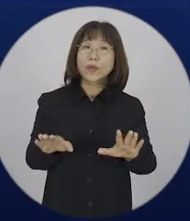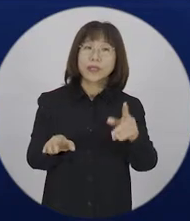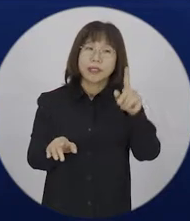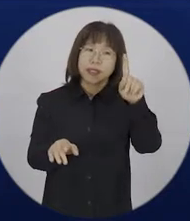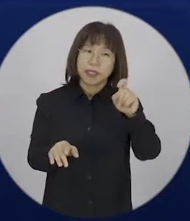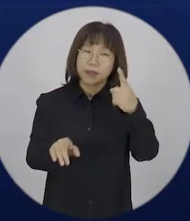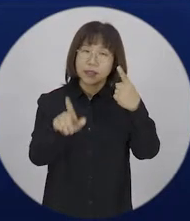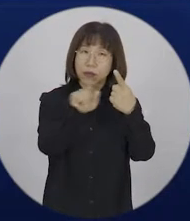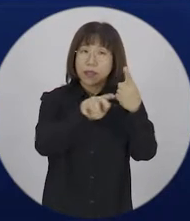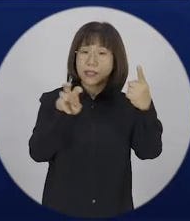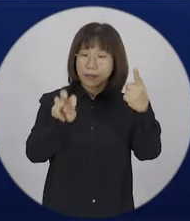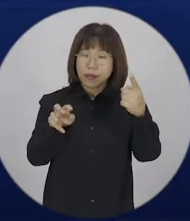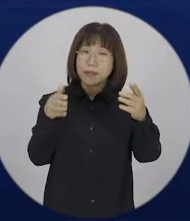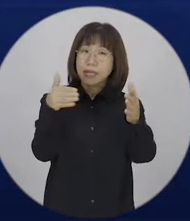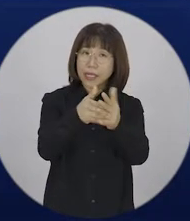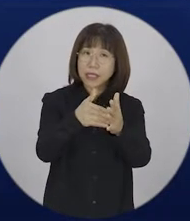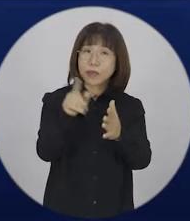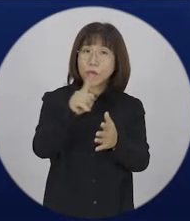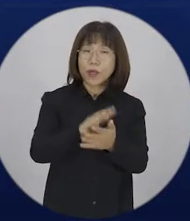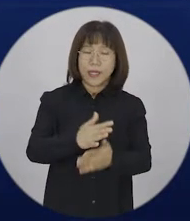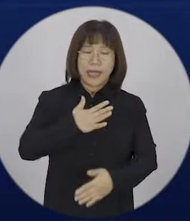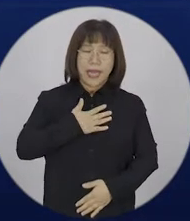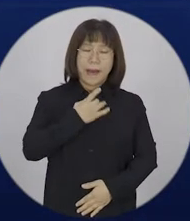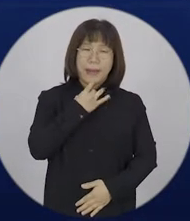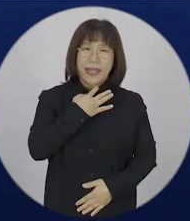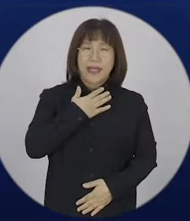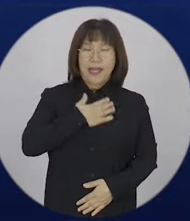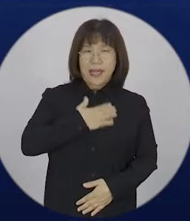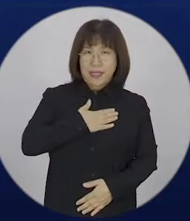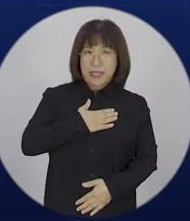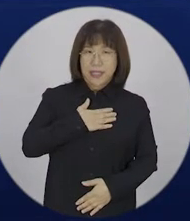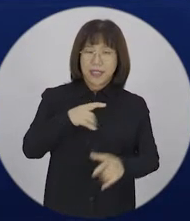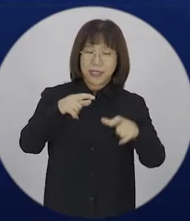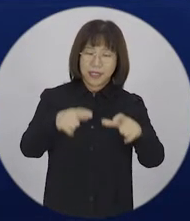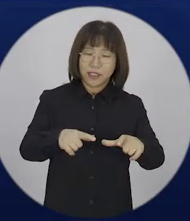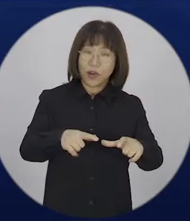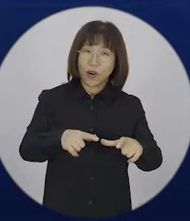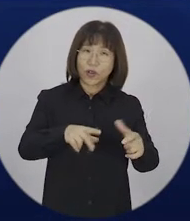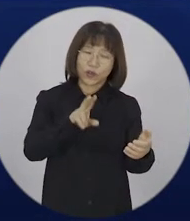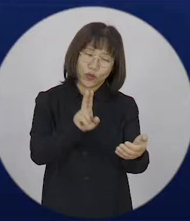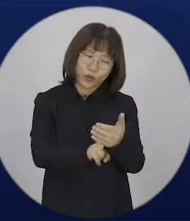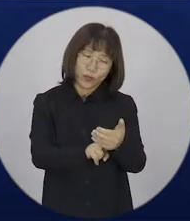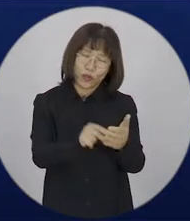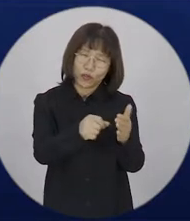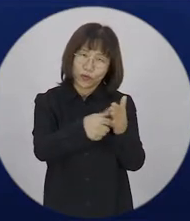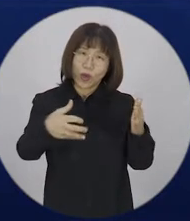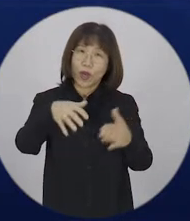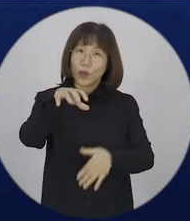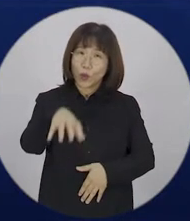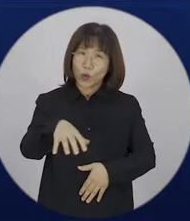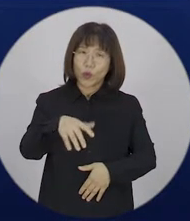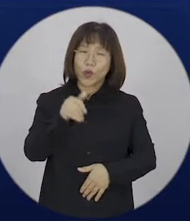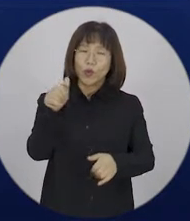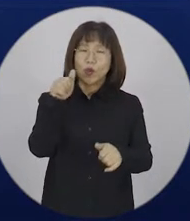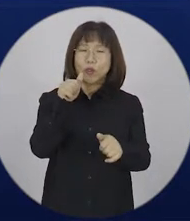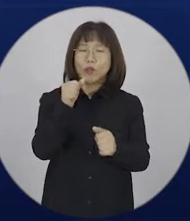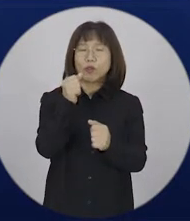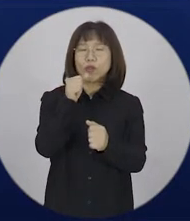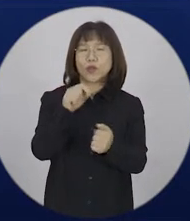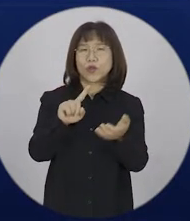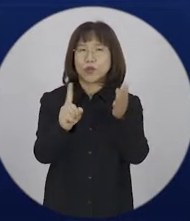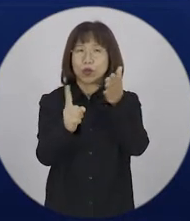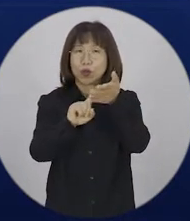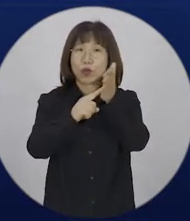강서구가 오는 11월 30일까지 나만 알고 있는 지역 내 숨은 명소를 소개하는 강서구청